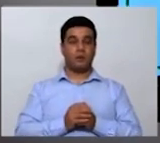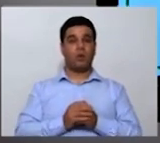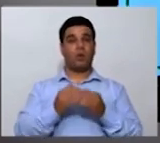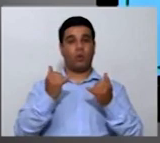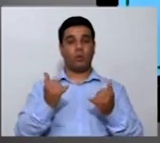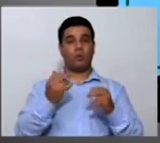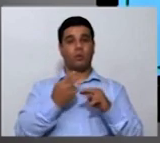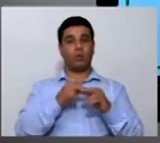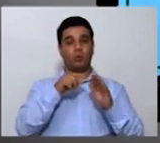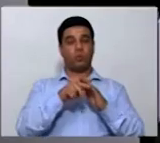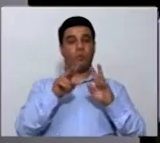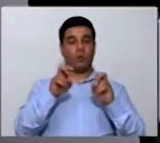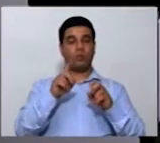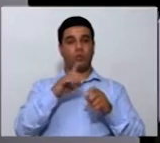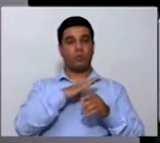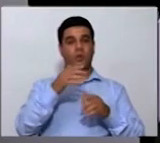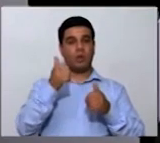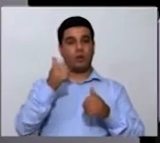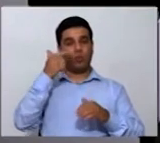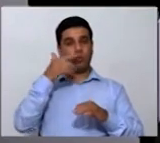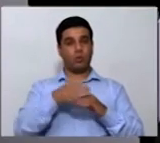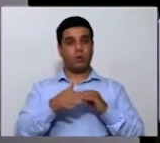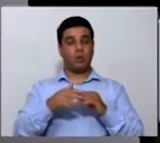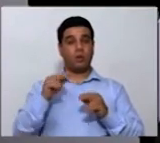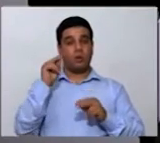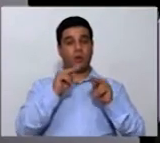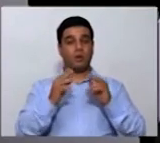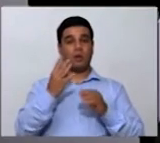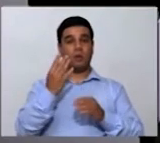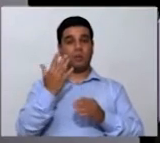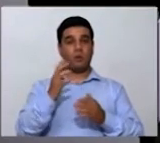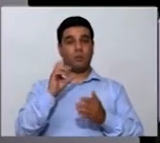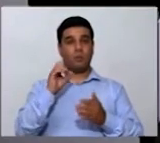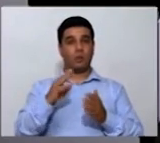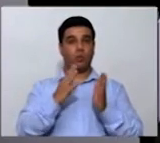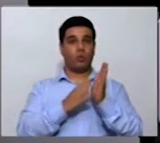Endi shu mavzuni mustahkamlash uchun darslikning 45-betidagi